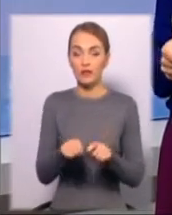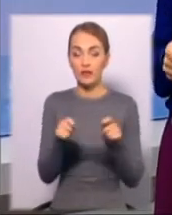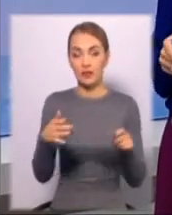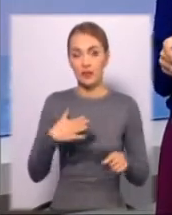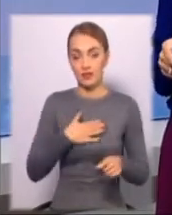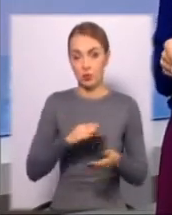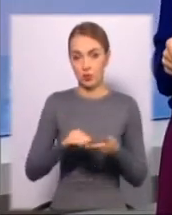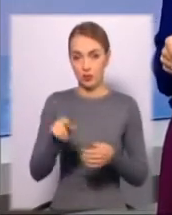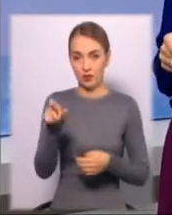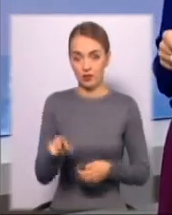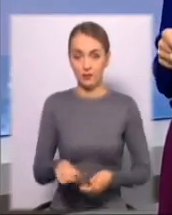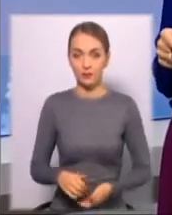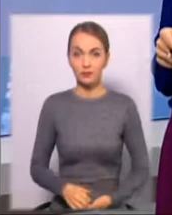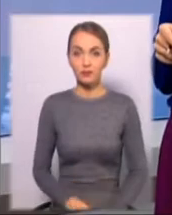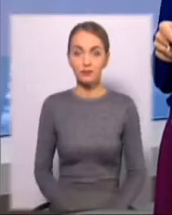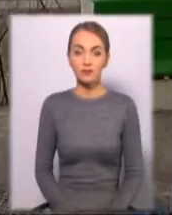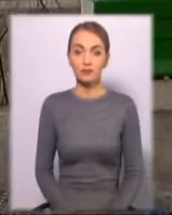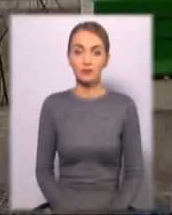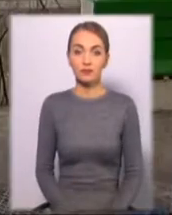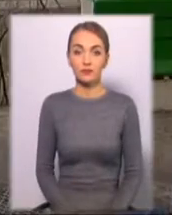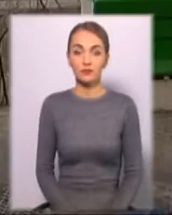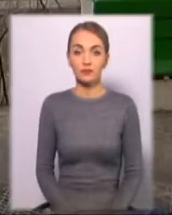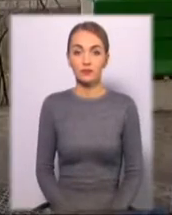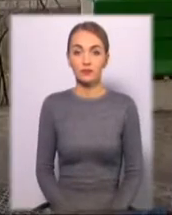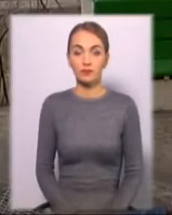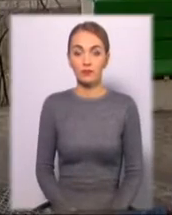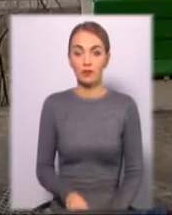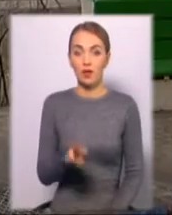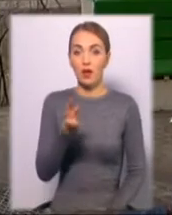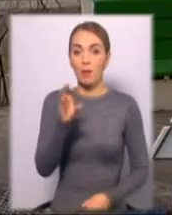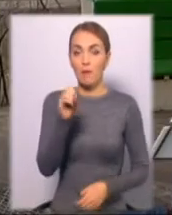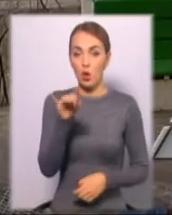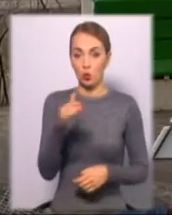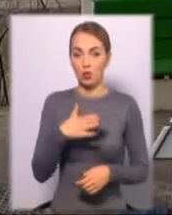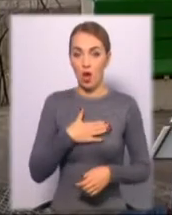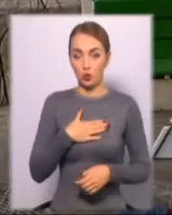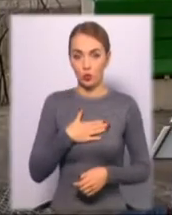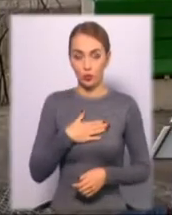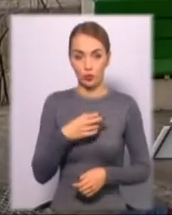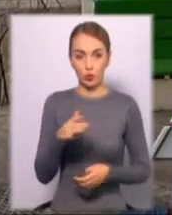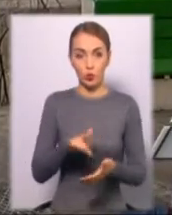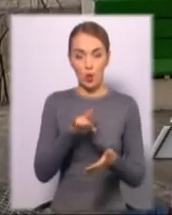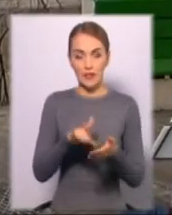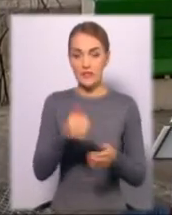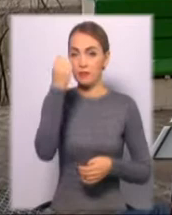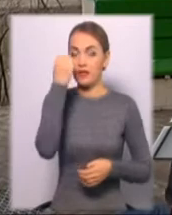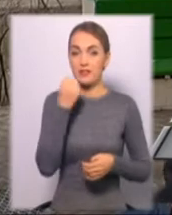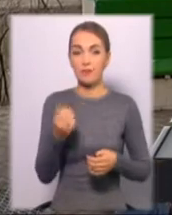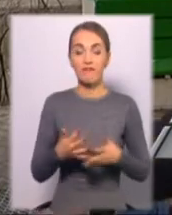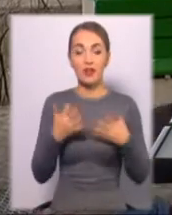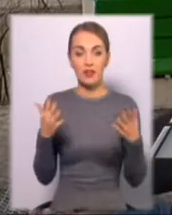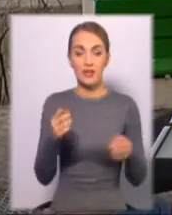Вадим Ярошенко. У меру нашому столиці спасибі велике за те,